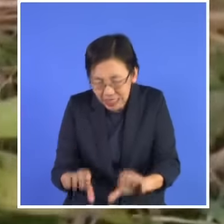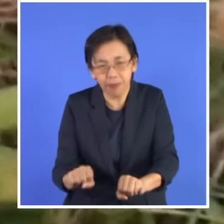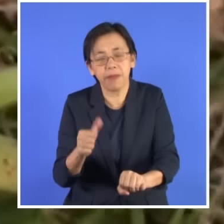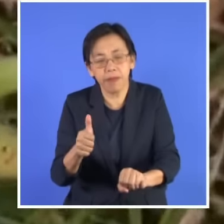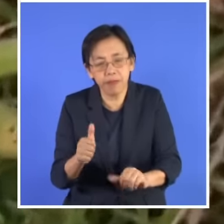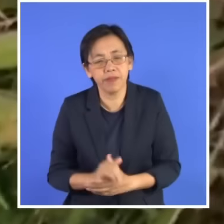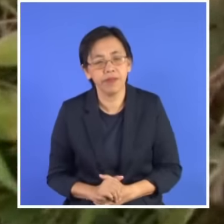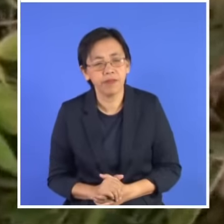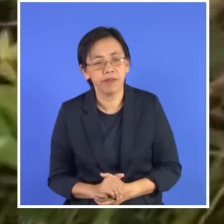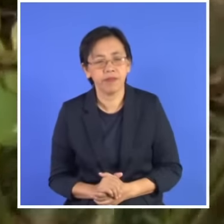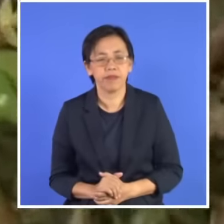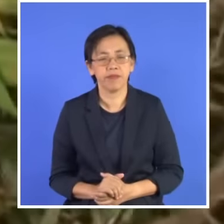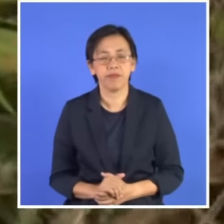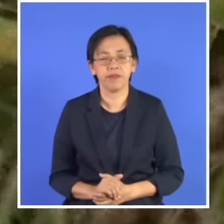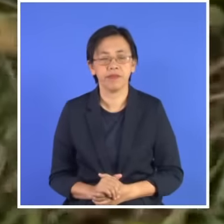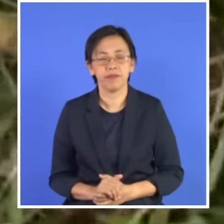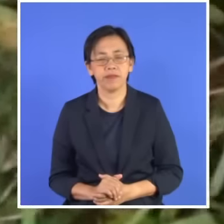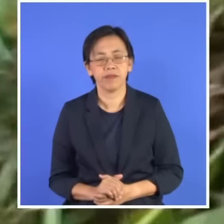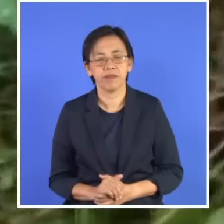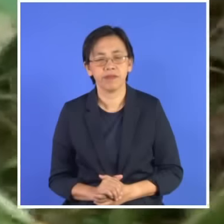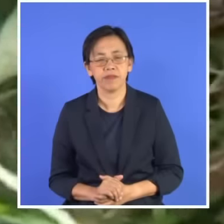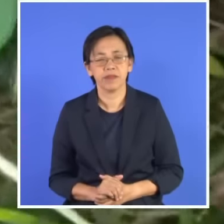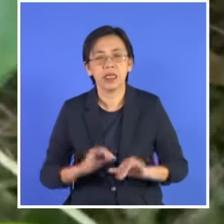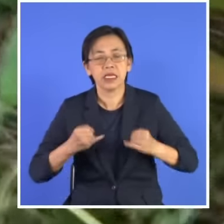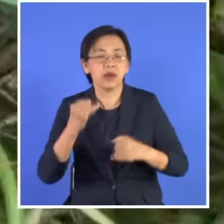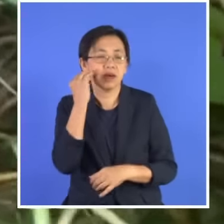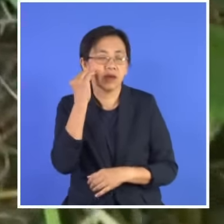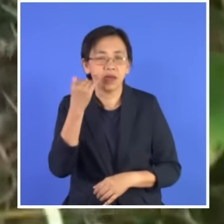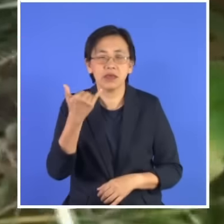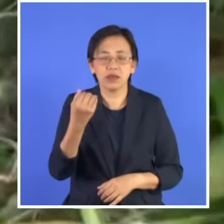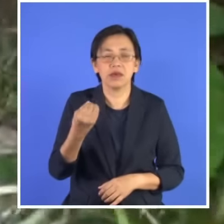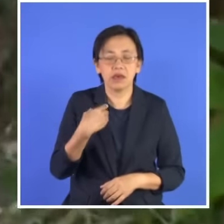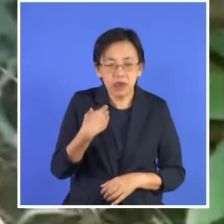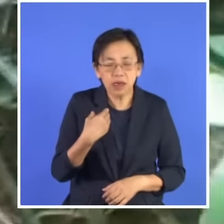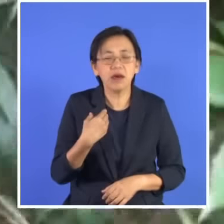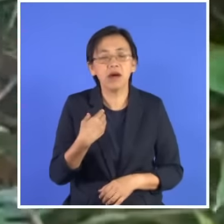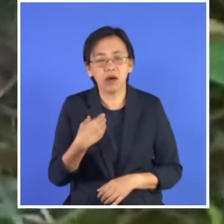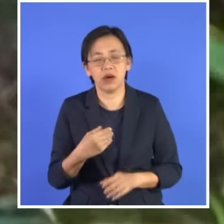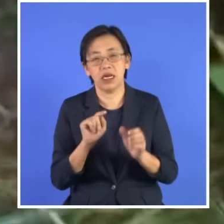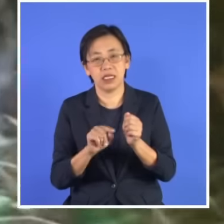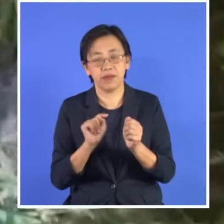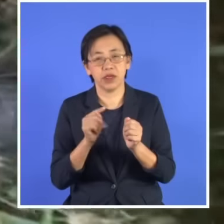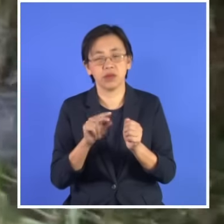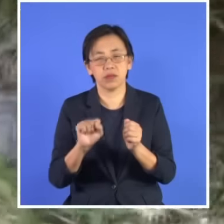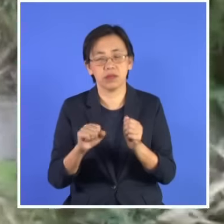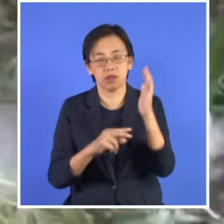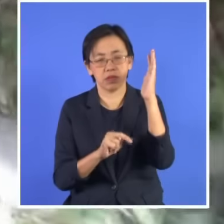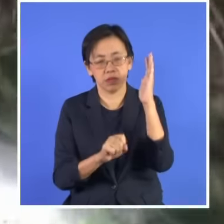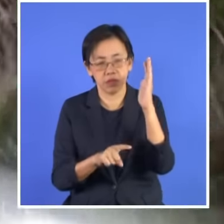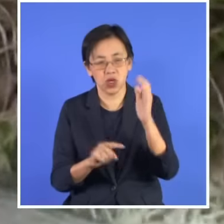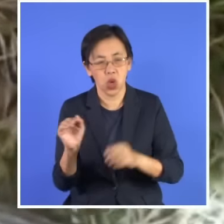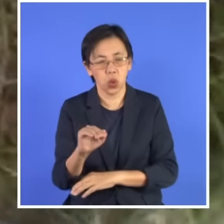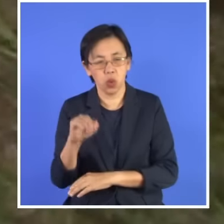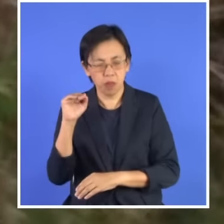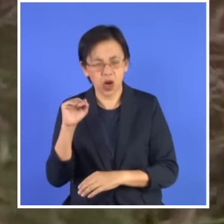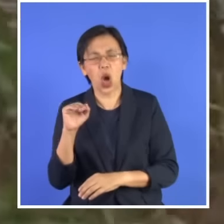ความช่วยเหลือมาจากคุณเบญจพิษนะครับที่เป็นเจ้าของบ้านอยู่ที่ทุ่งสงนครศรีธรรมราชว่ามีงูจงอางตัวใหญ่มาติดบ่วง